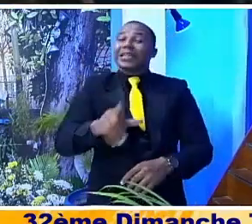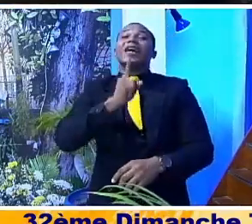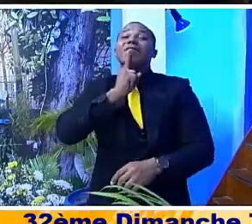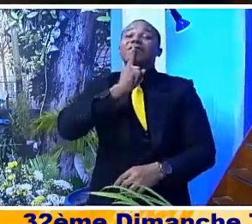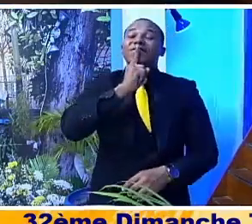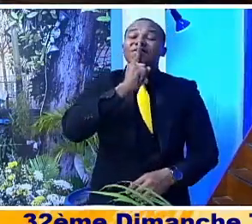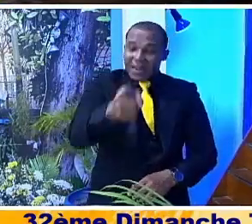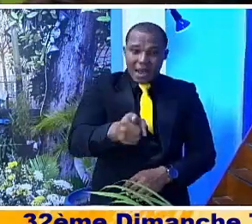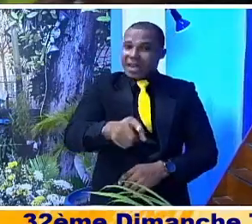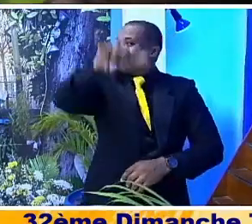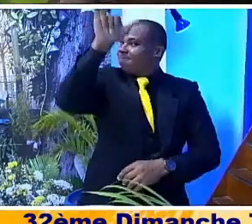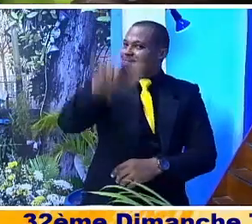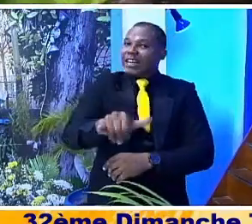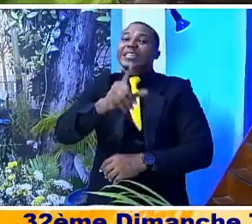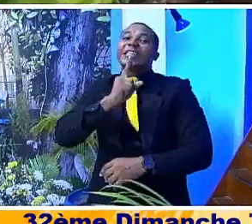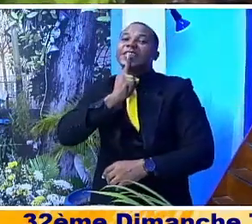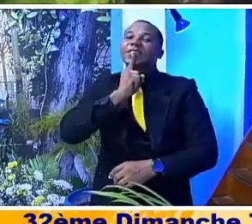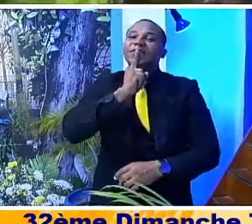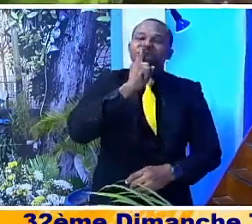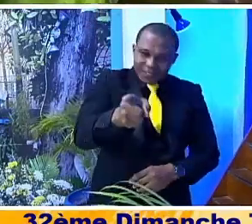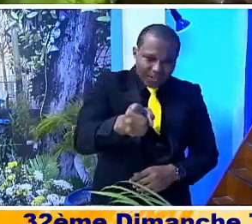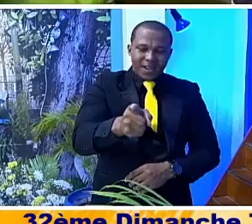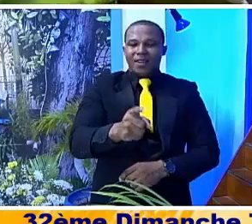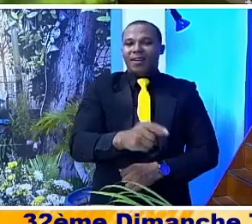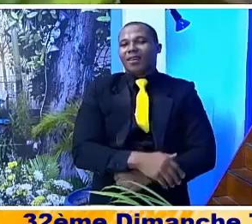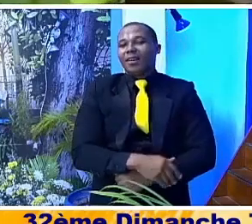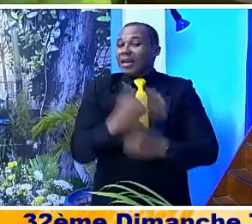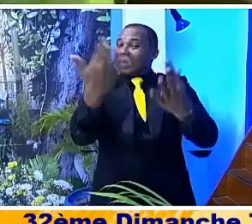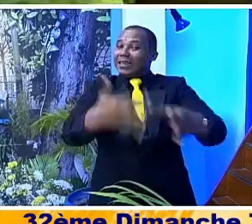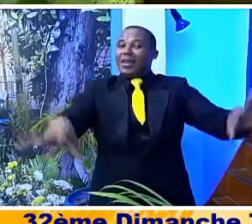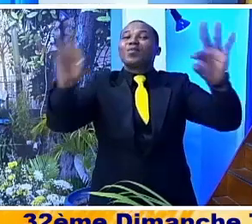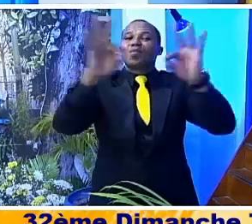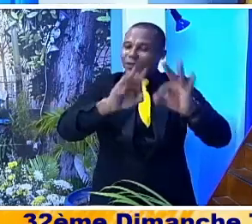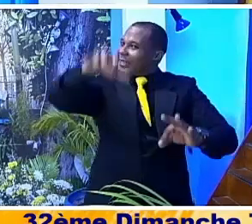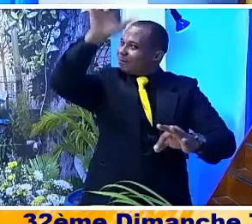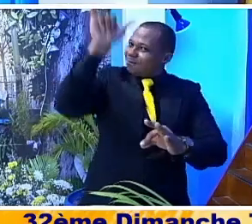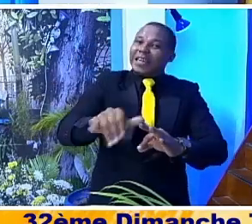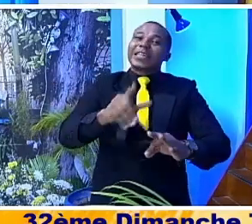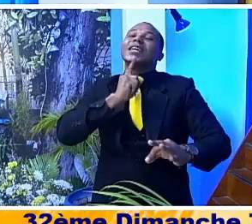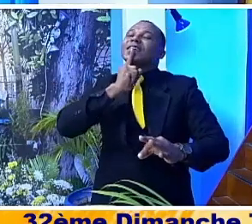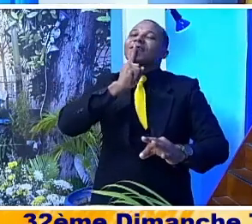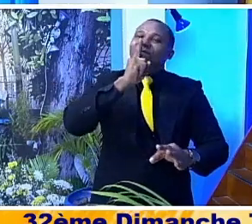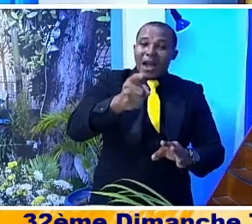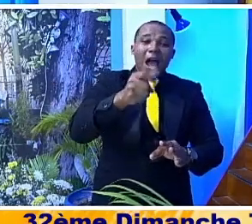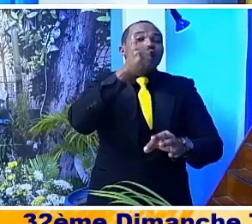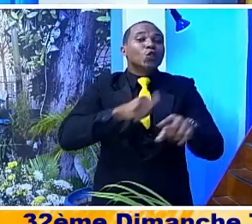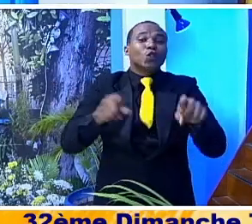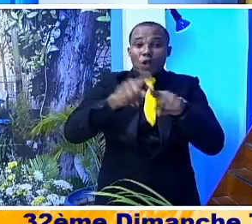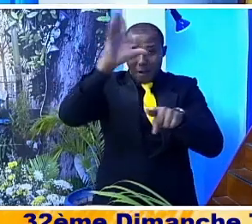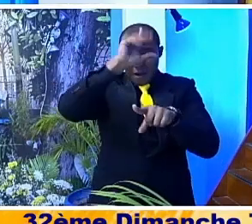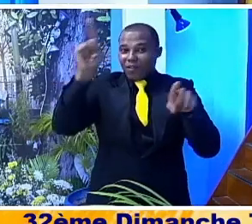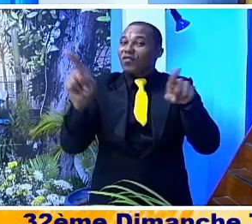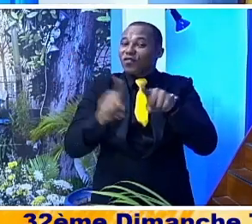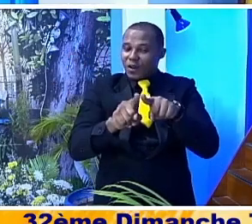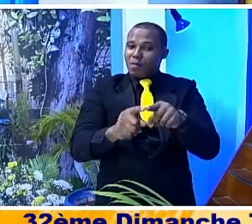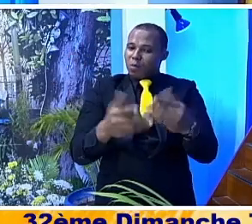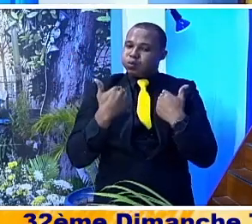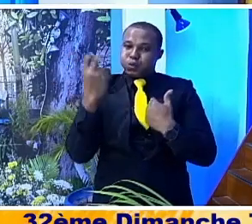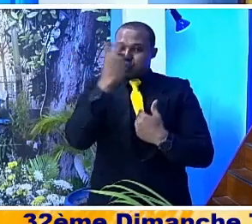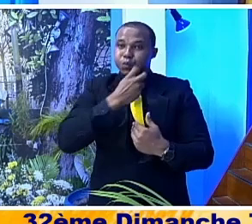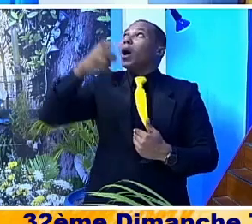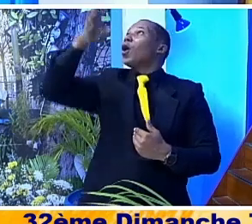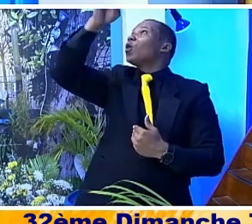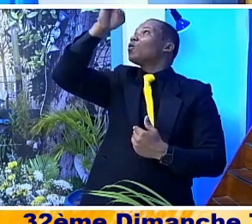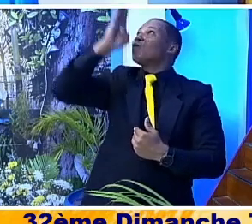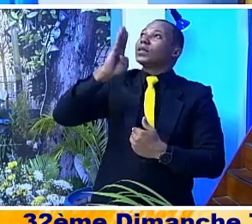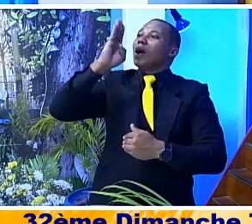a toujours fini par tomber dans des choses terribles, des choses sordides. Frère Maxime, aujourd'hui, parole de mon Dieu adressée à